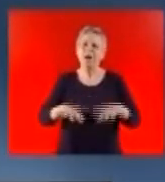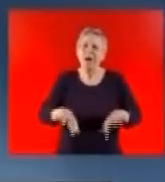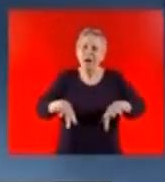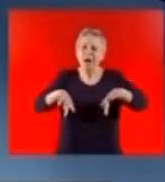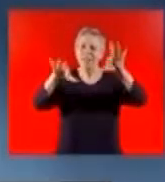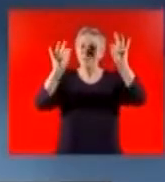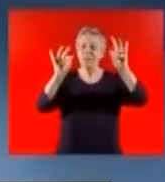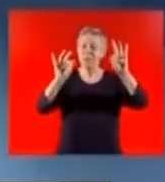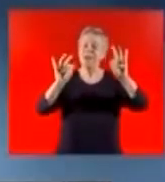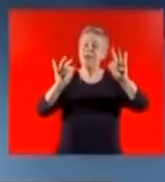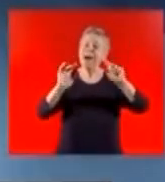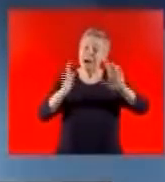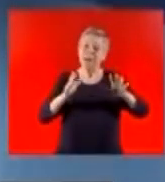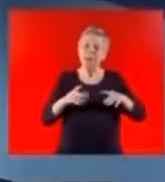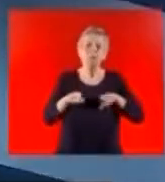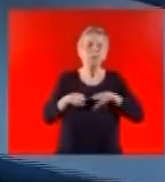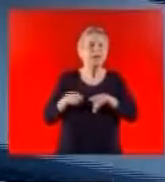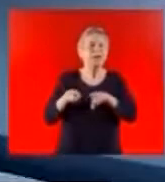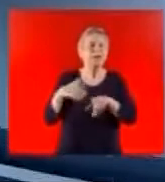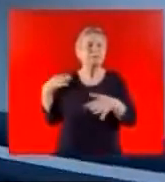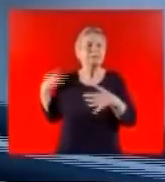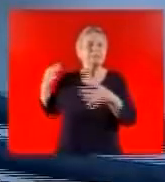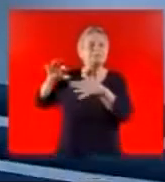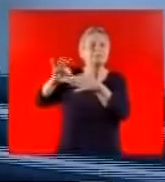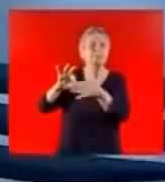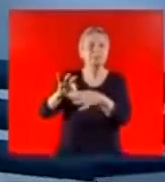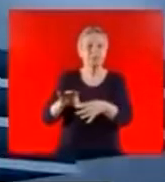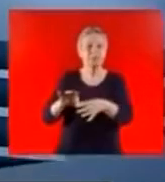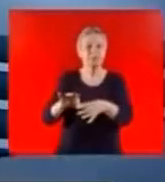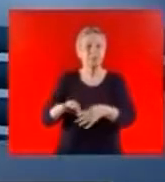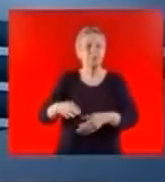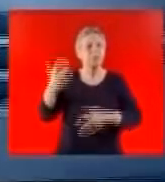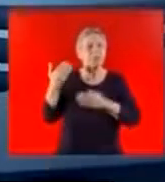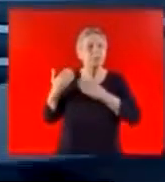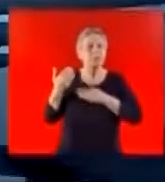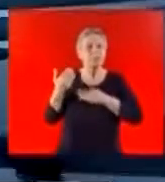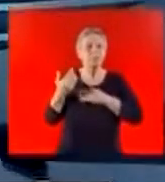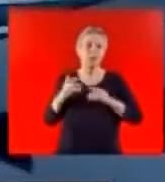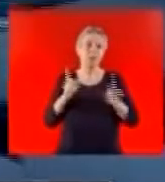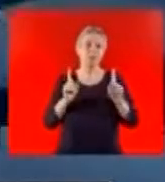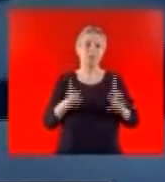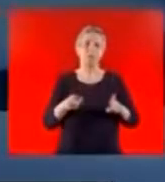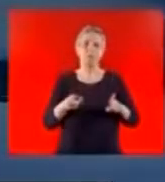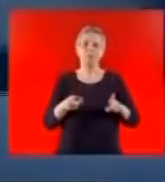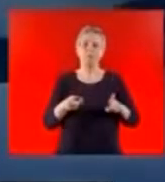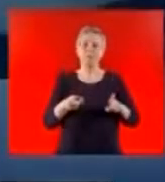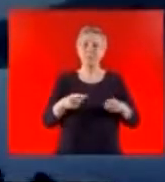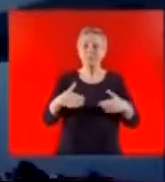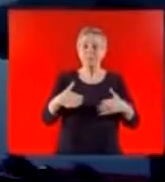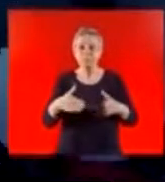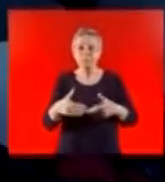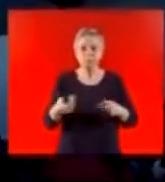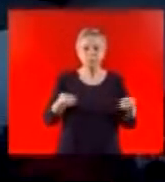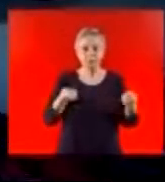είχαμε αποφασίσει εδώ και καιρό να το διεξάγουμε. Η πανδημία ήταν η αιτία που